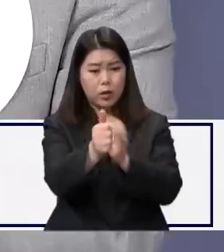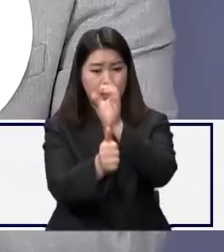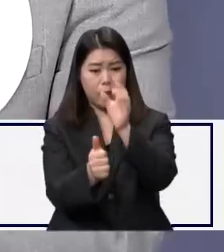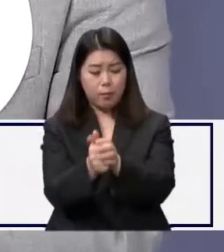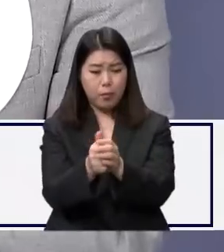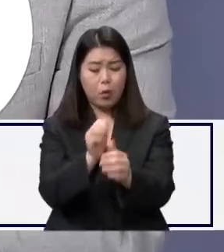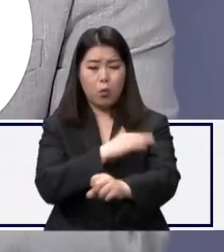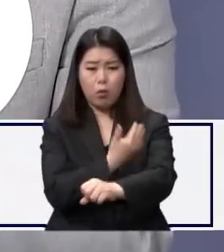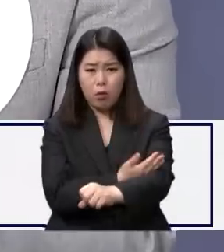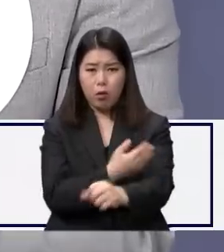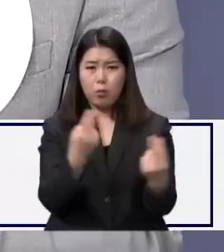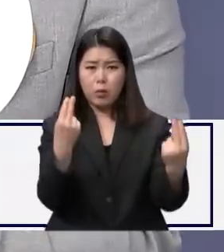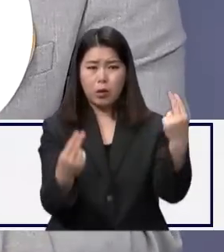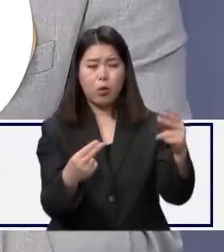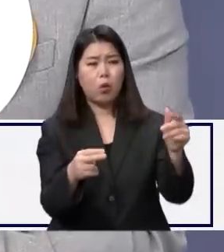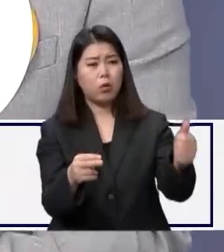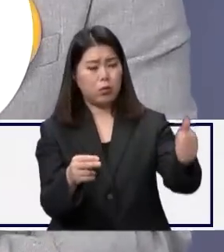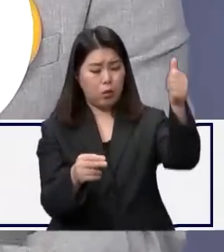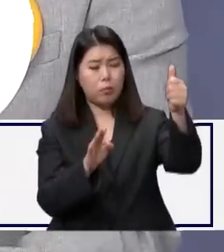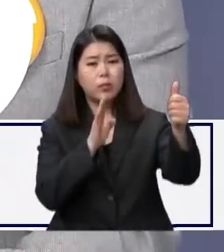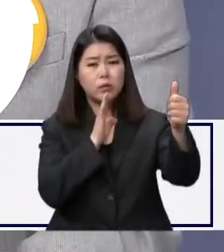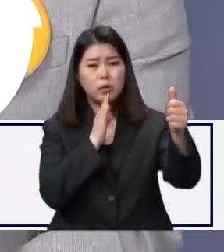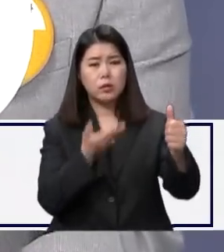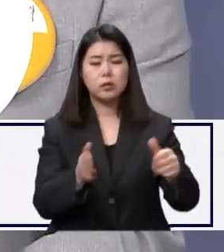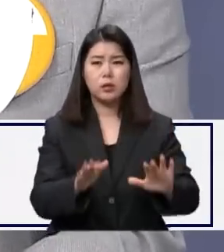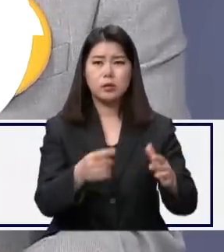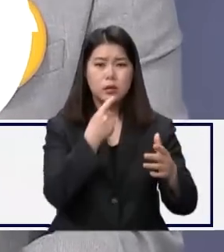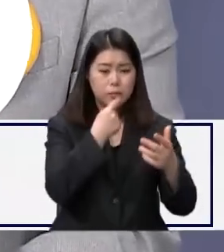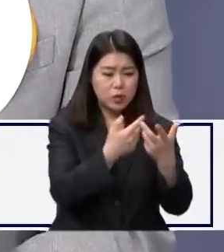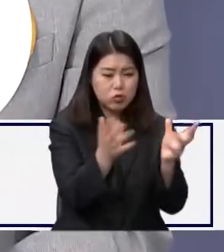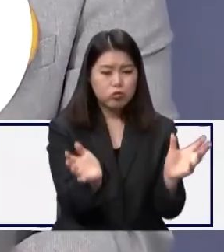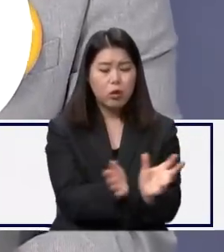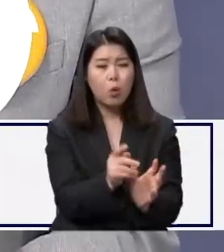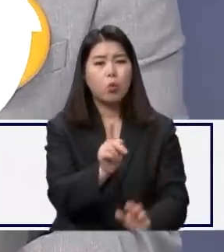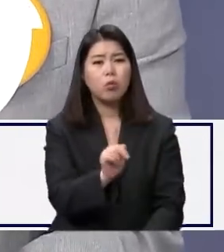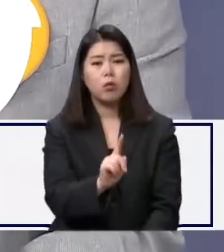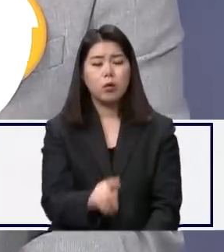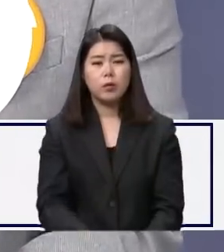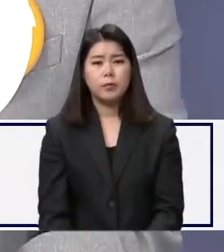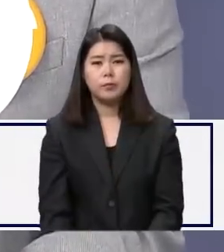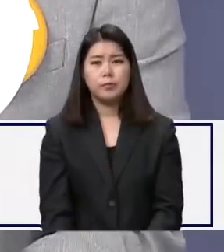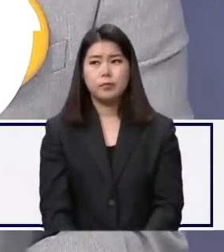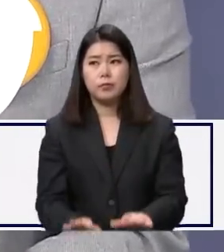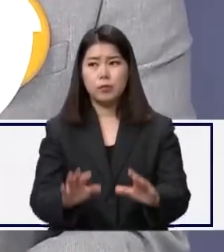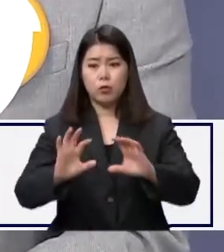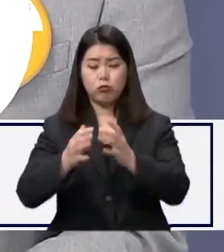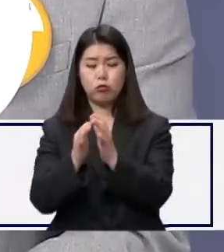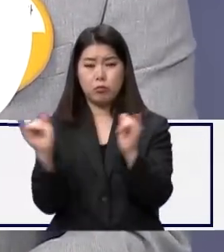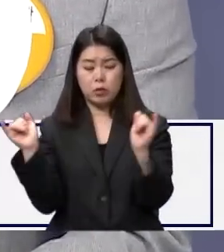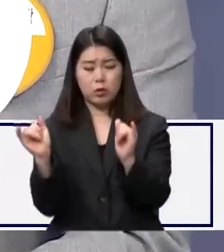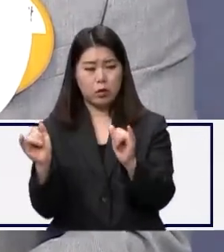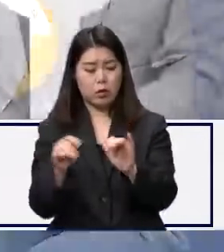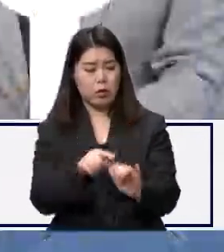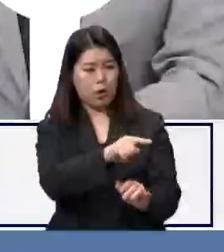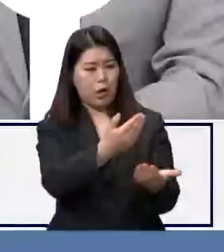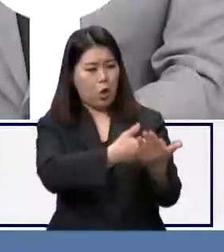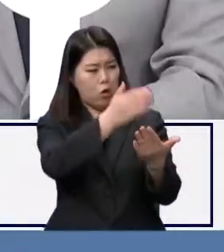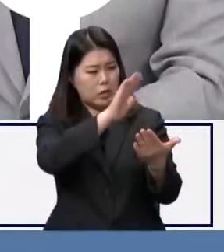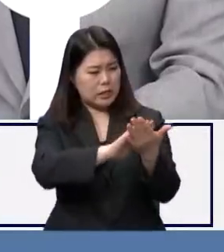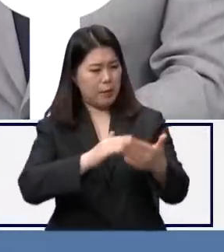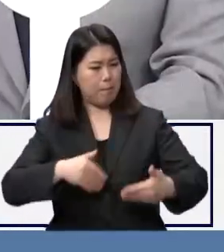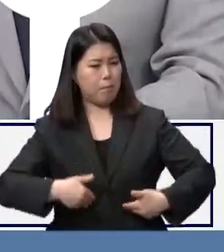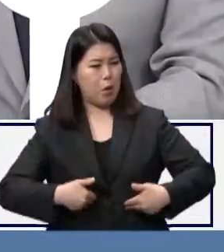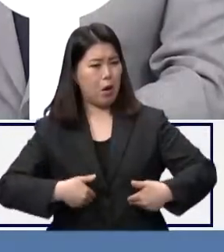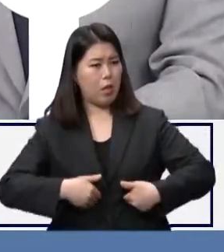권력보다 앞서야죠 하지만 지금의 민주당은 어떤 상황입니까 어쨌든 지금 온 국민으로부터 민주당이 혁신이 필요하다고